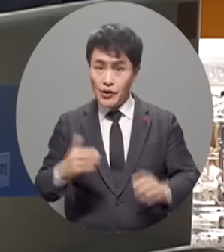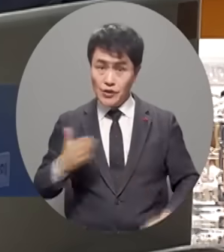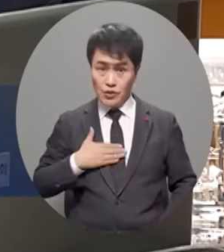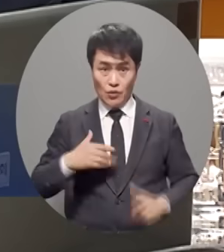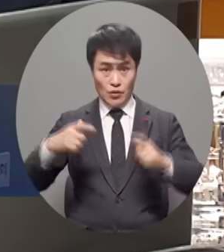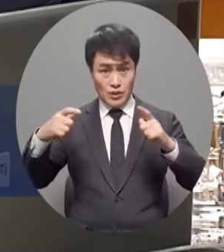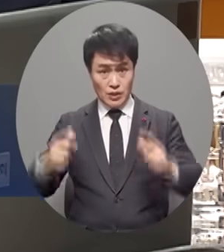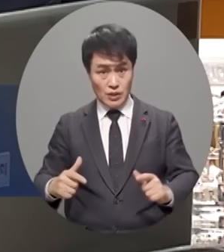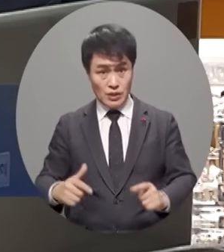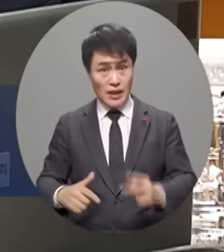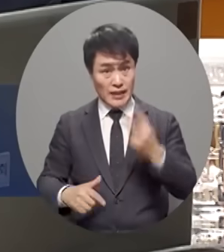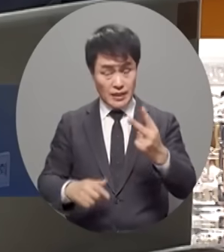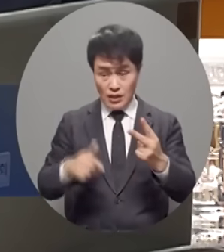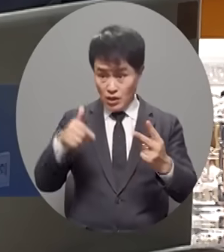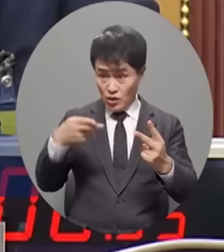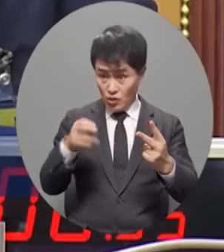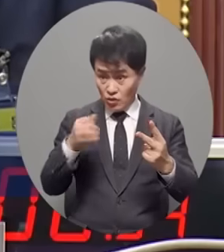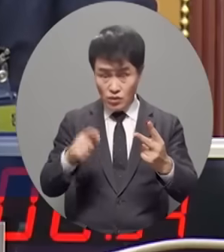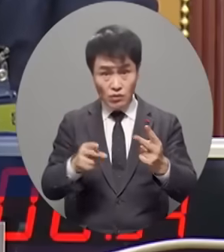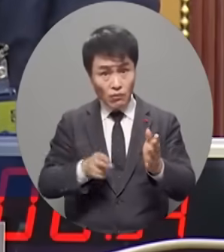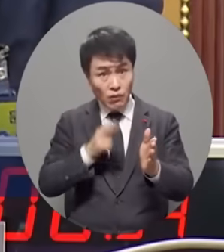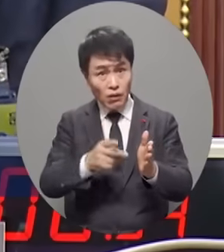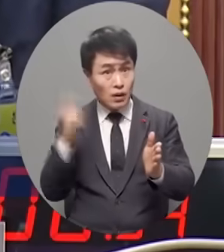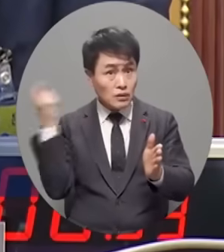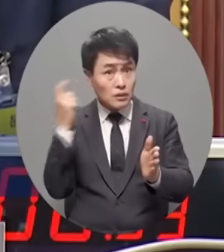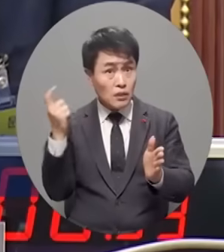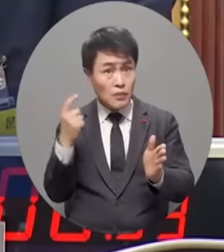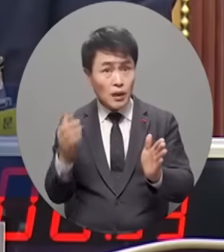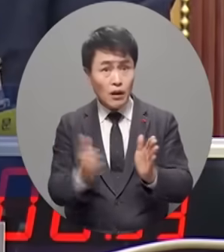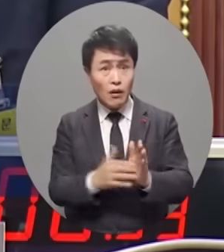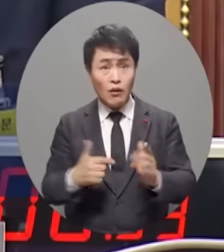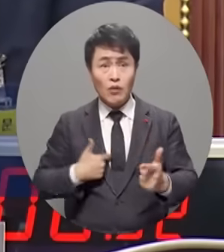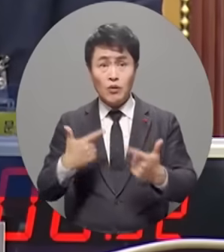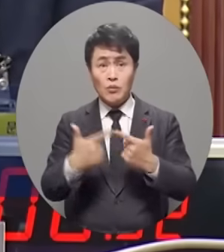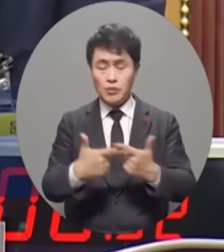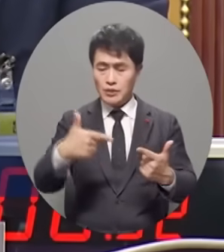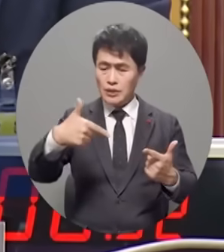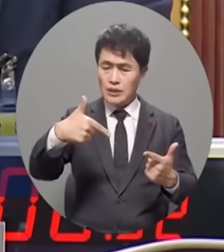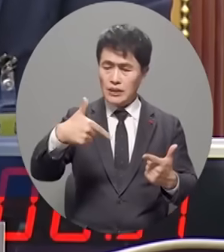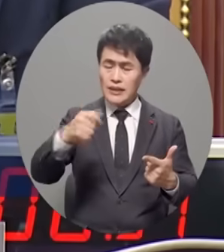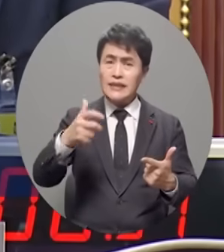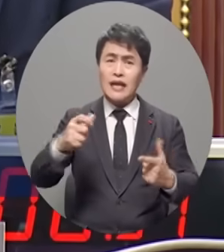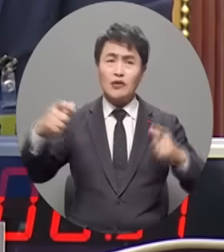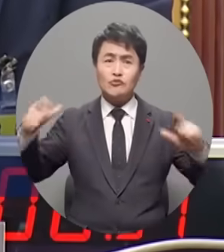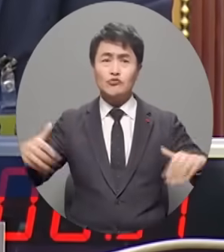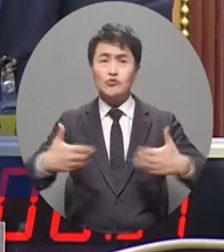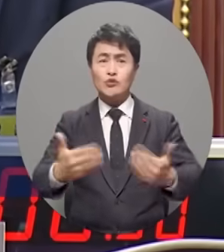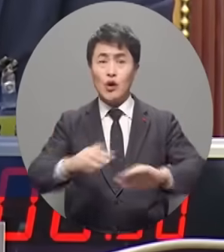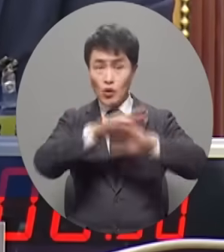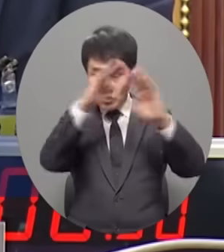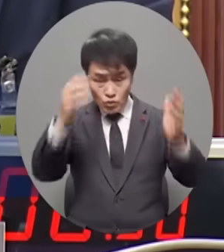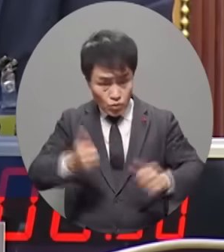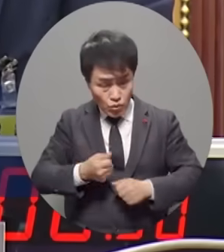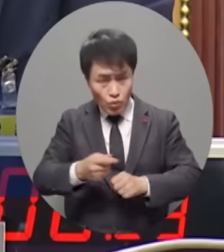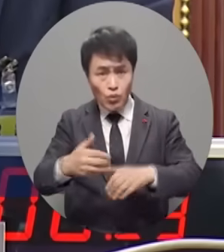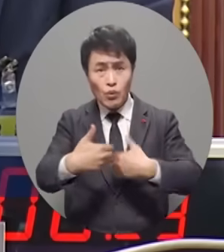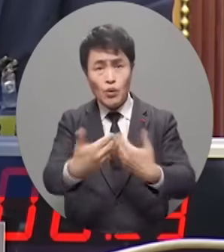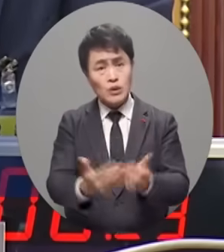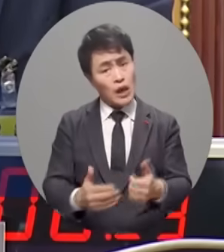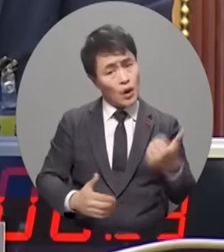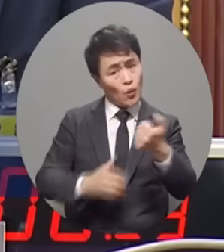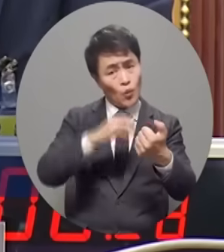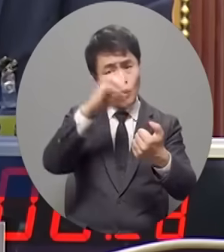혹시 재해경인성이라고 들어보셨어요? 저희 그 부산 기장군도 전체 면적의 약 한